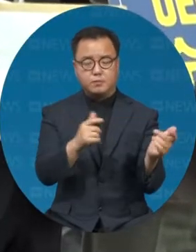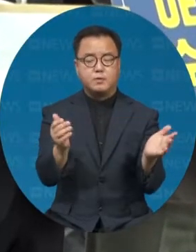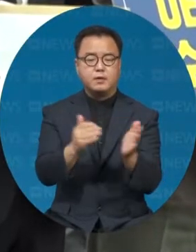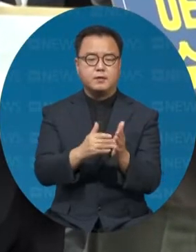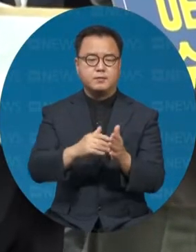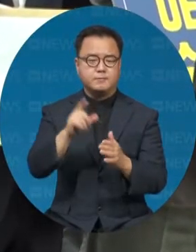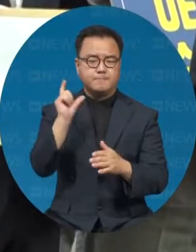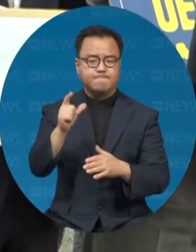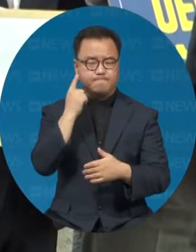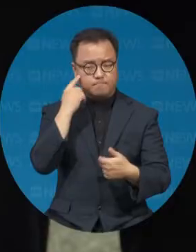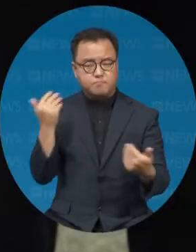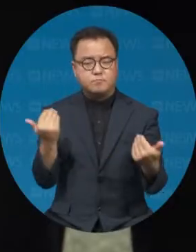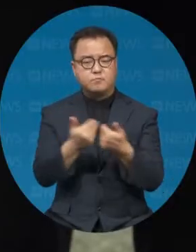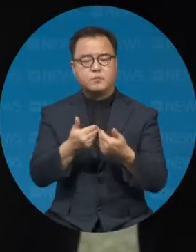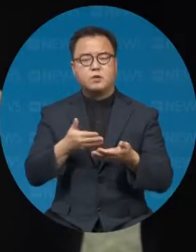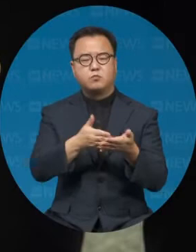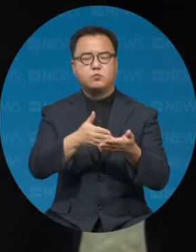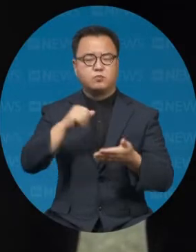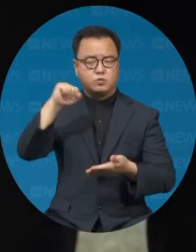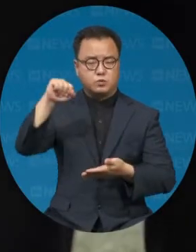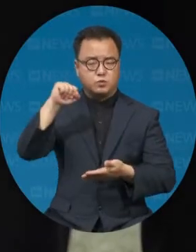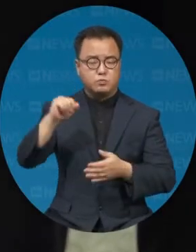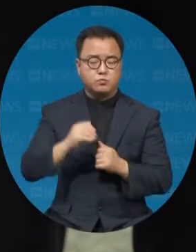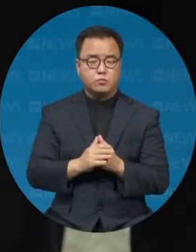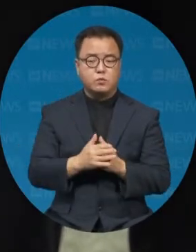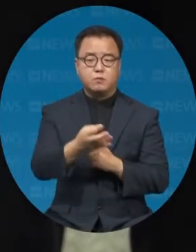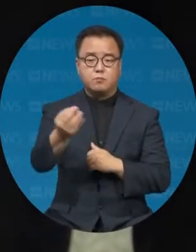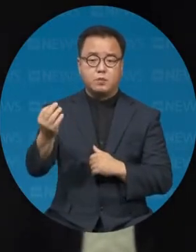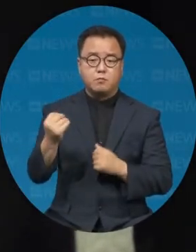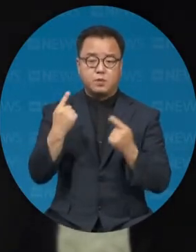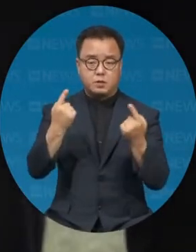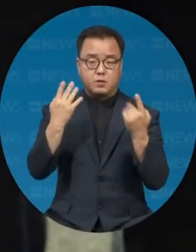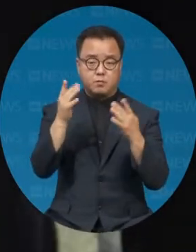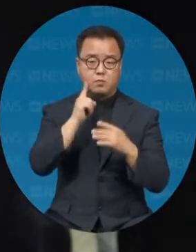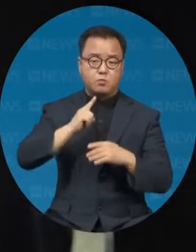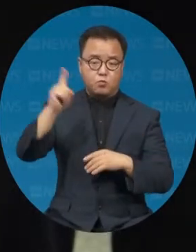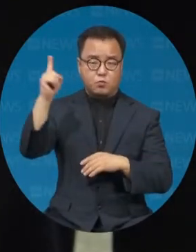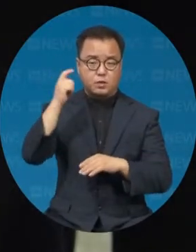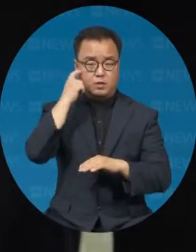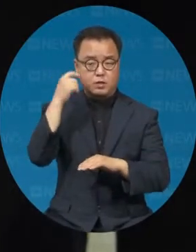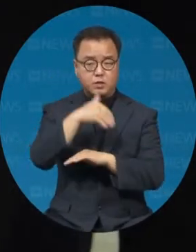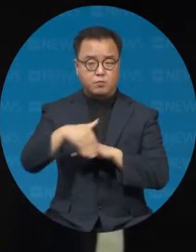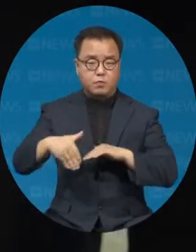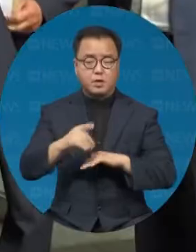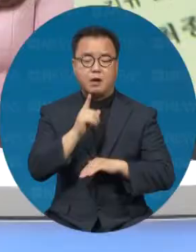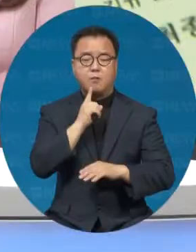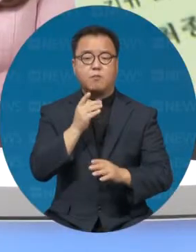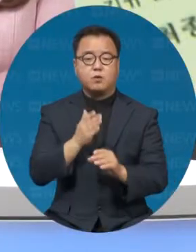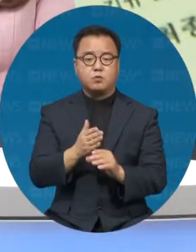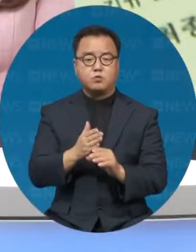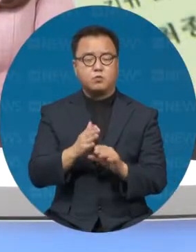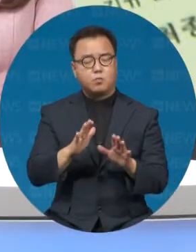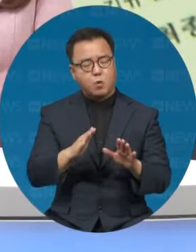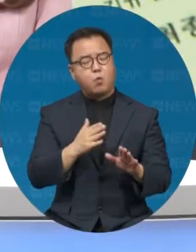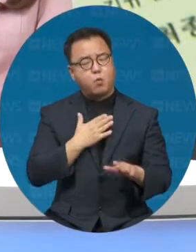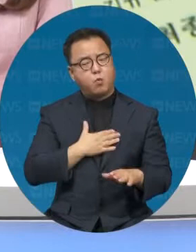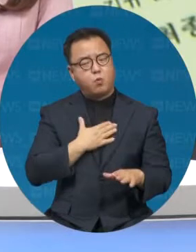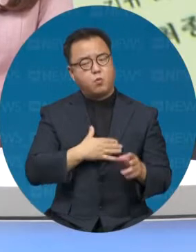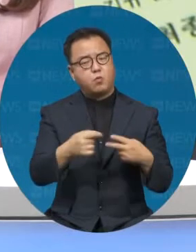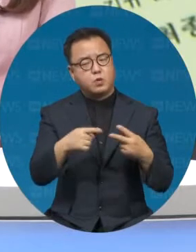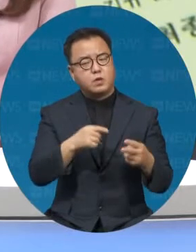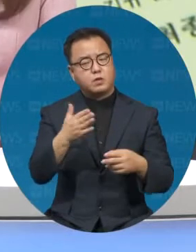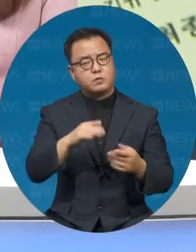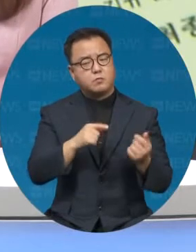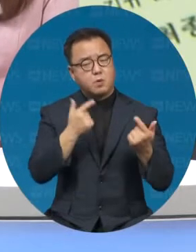모습이구요 일부 대학들은 전문 될 포함해 소송도 불사하겠다는 입장입니다 그런 입점이 이해가 가는데 정확한